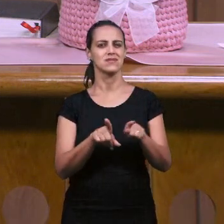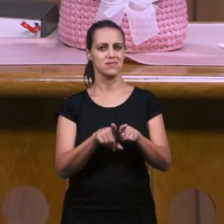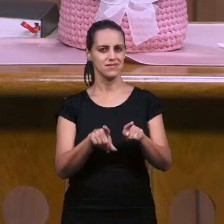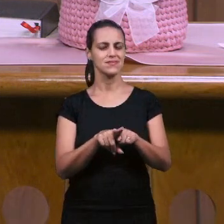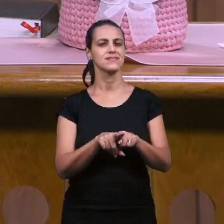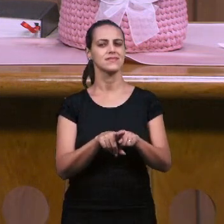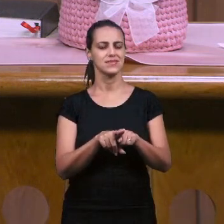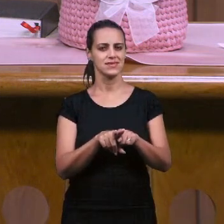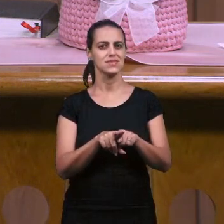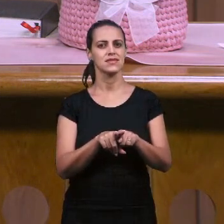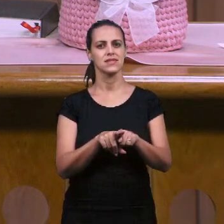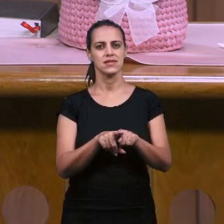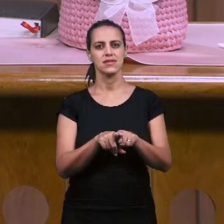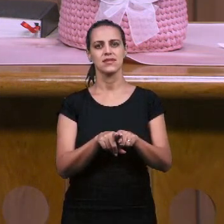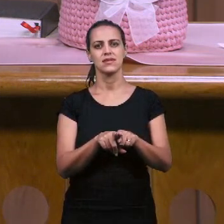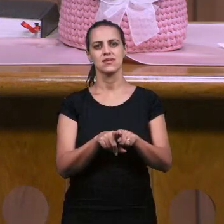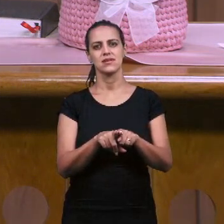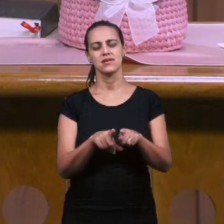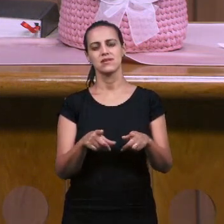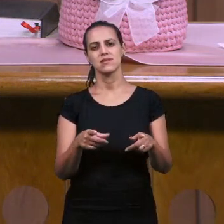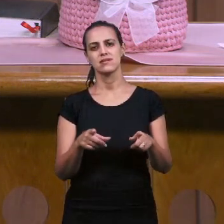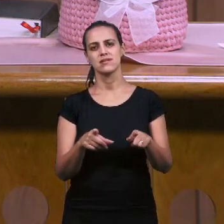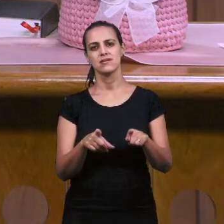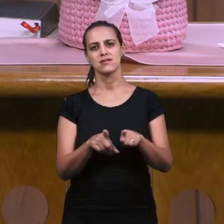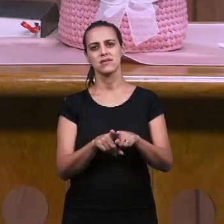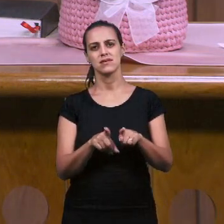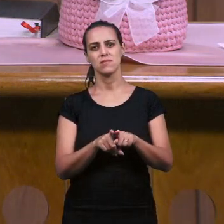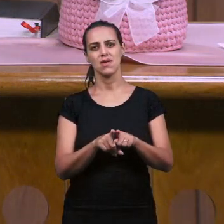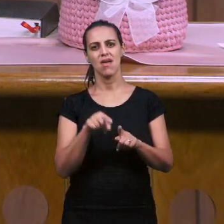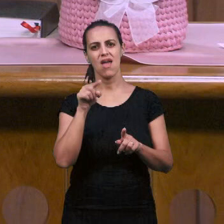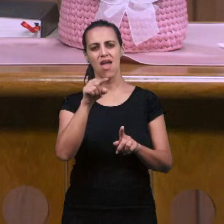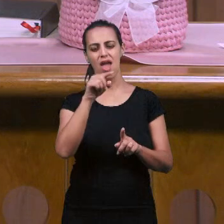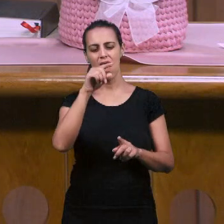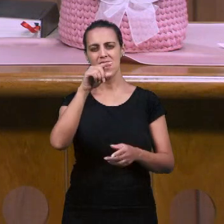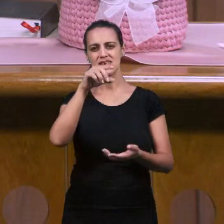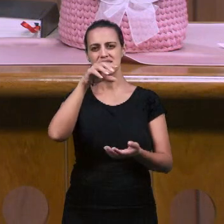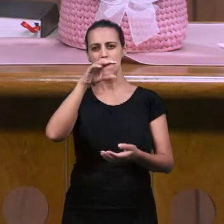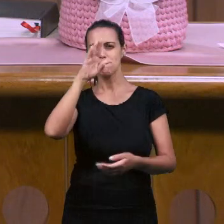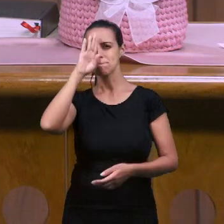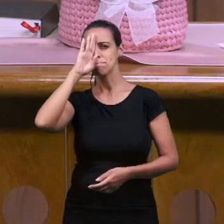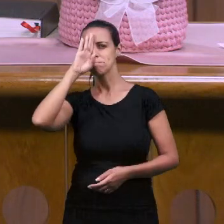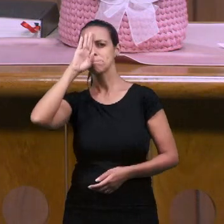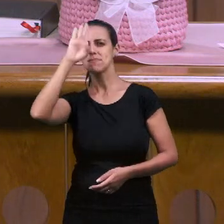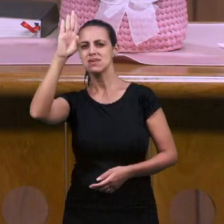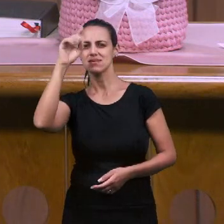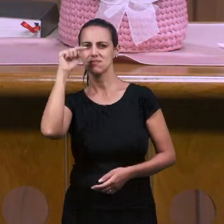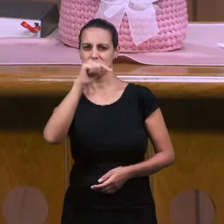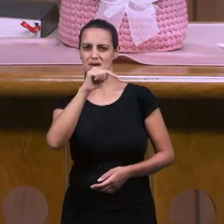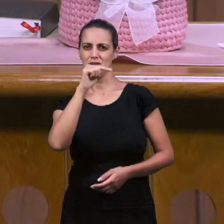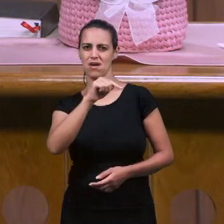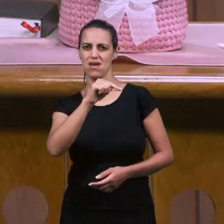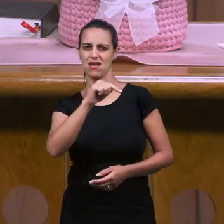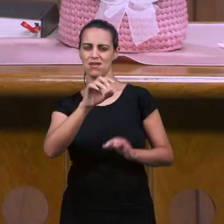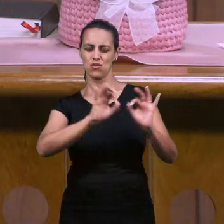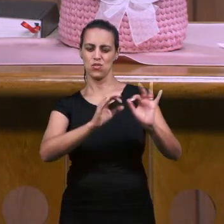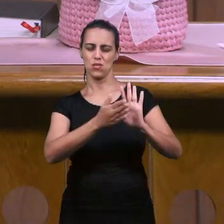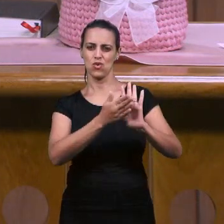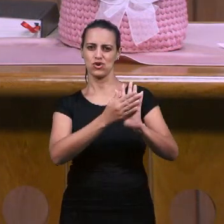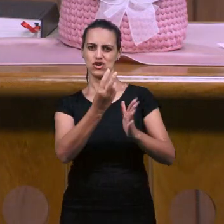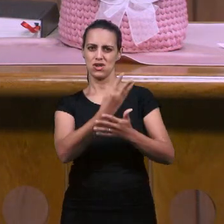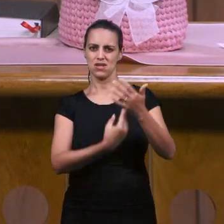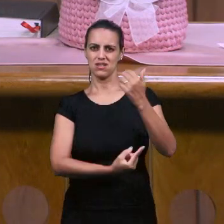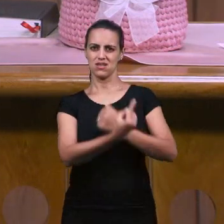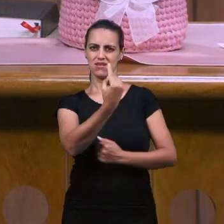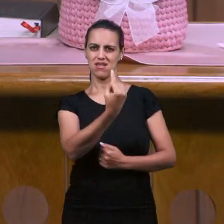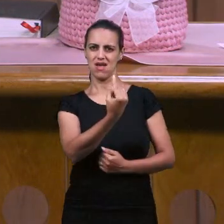peut même mettre comme en étant l'élément qui va centraliser le projet de la Trinité. Il